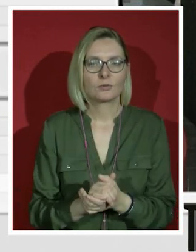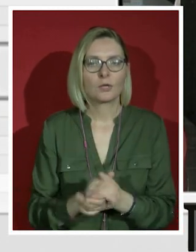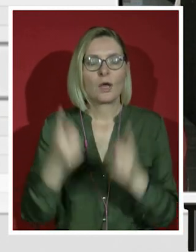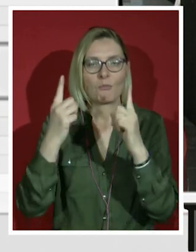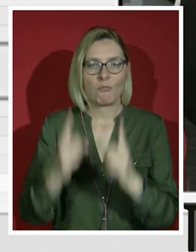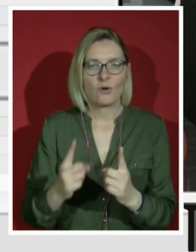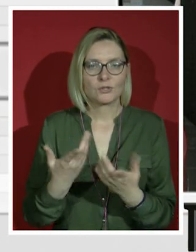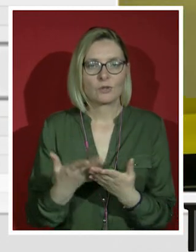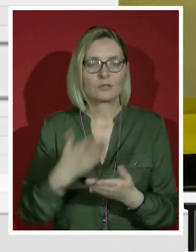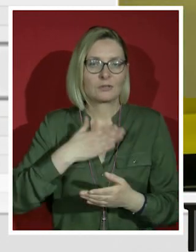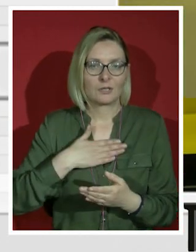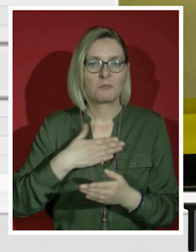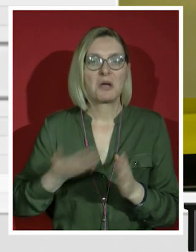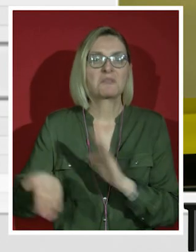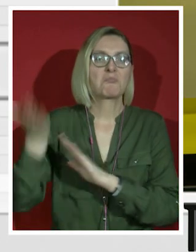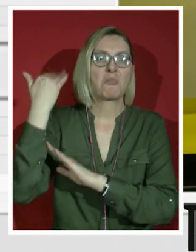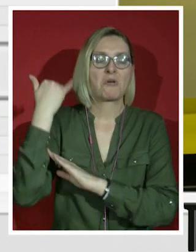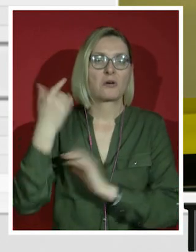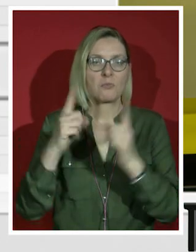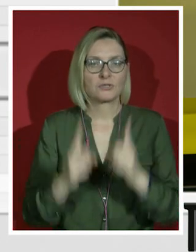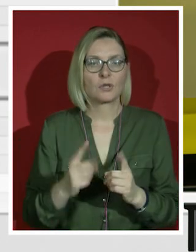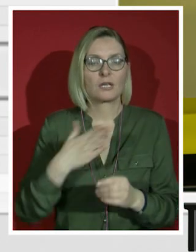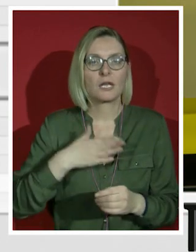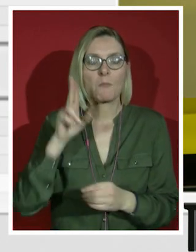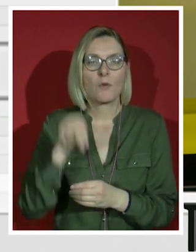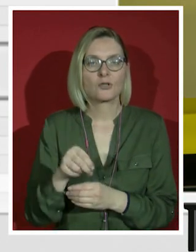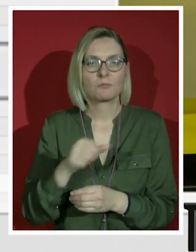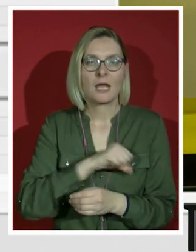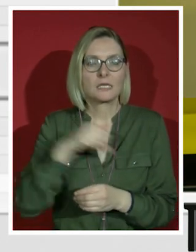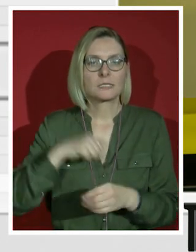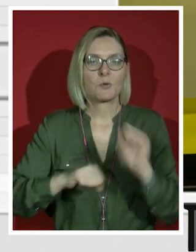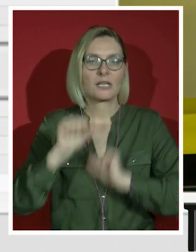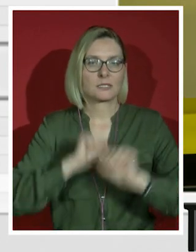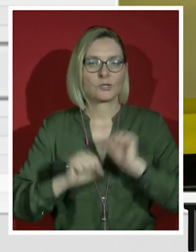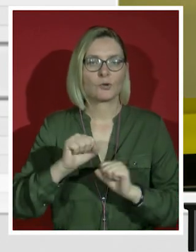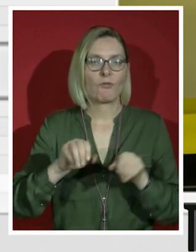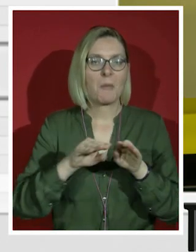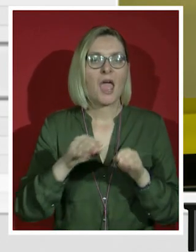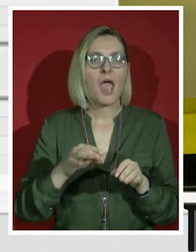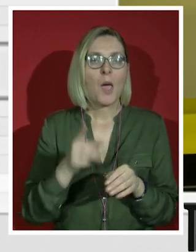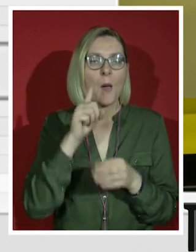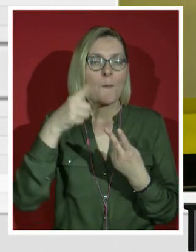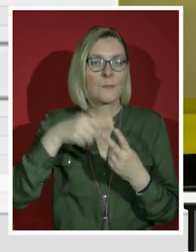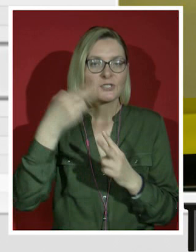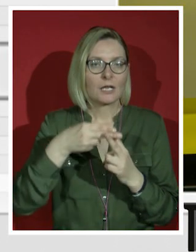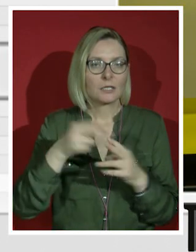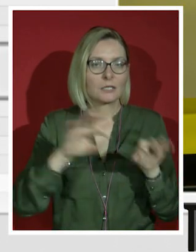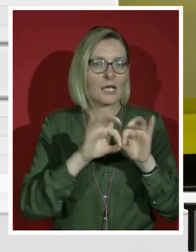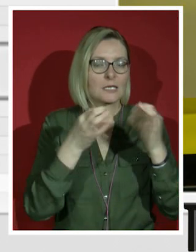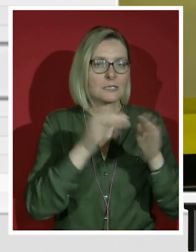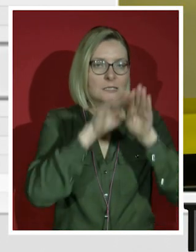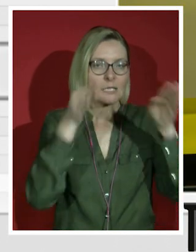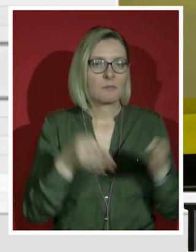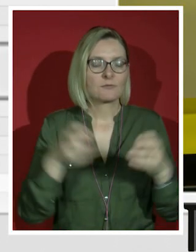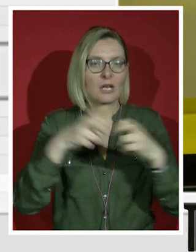постојат и постојале од секогаш. Ние можеме само да ги заштитуваме пчеларниците, ете, со огради, со електрични